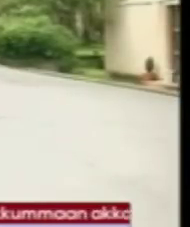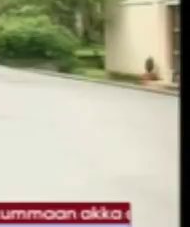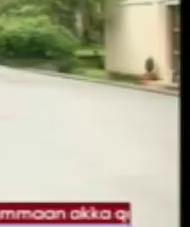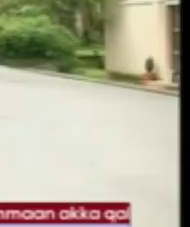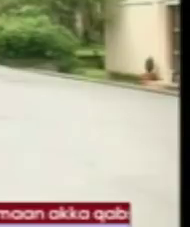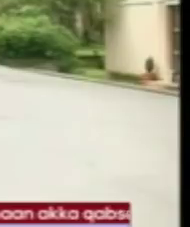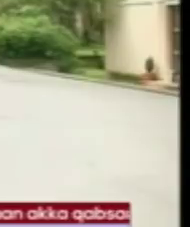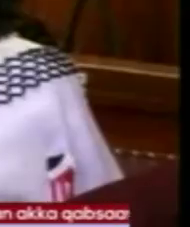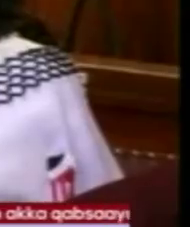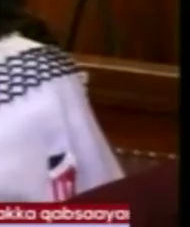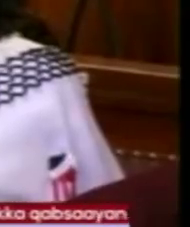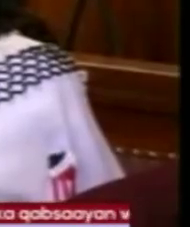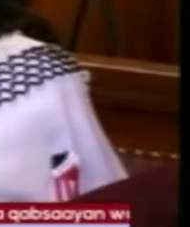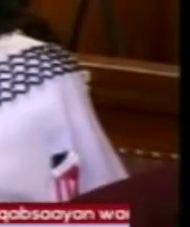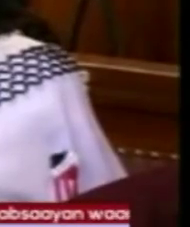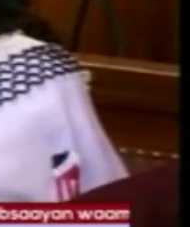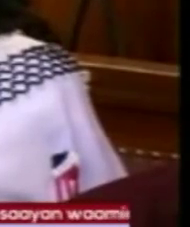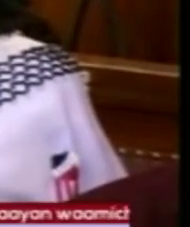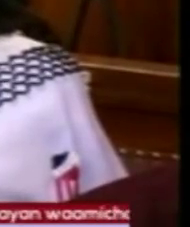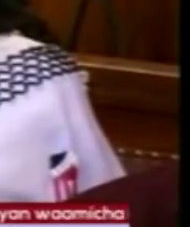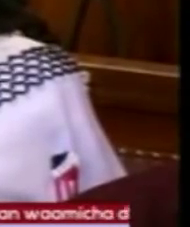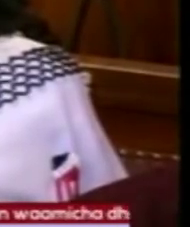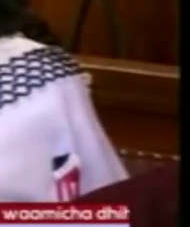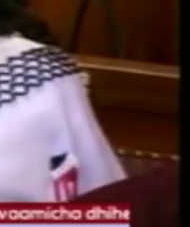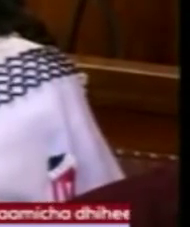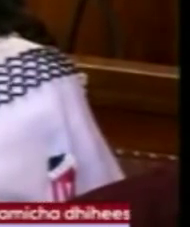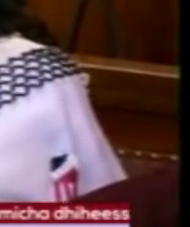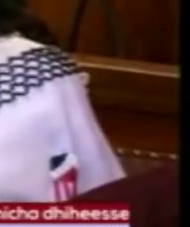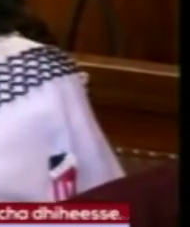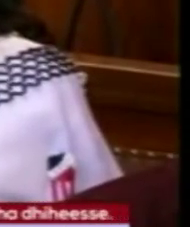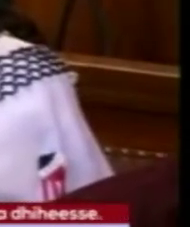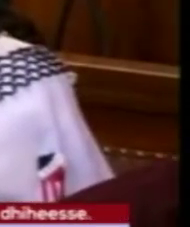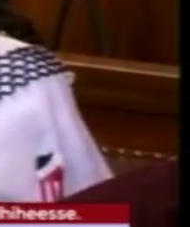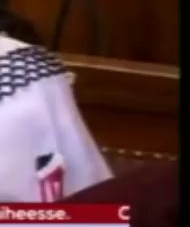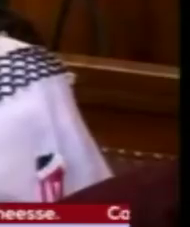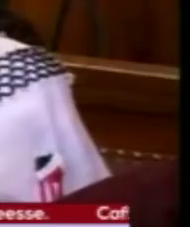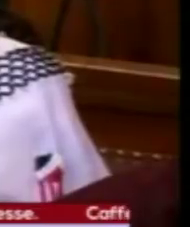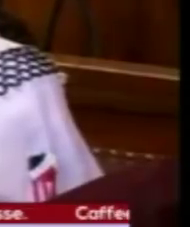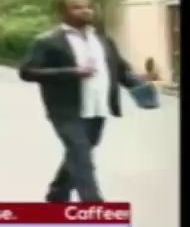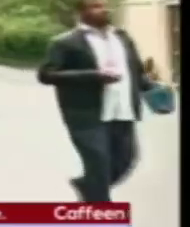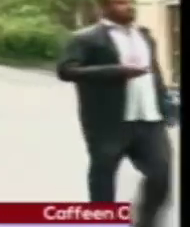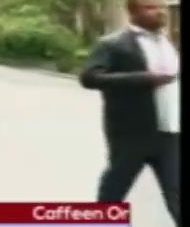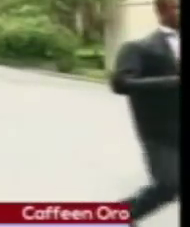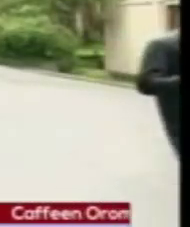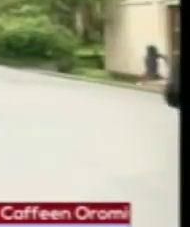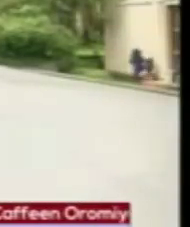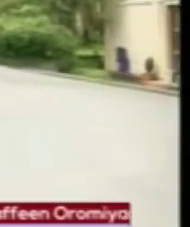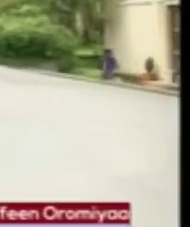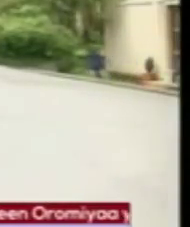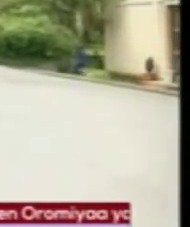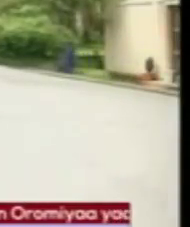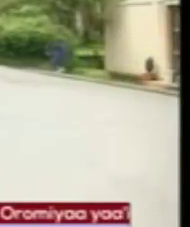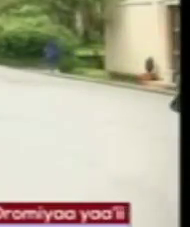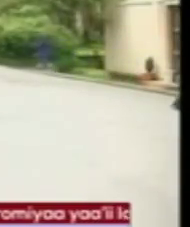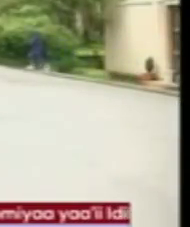achitti gahe kana bahudaf ergan kun anaf erga guddada ani achi yonjel kabe to kosachi sanalale titti adema kanaf ergan kun galanu